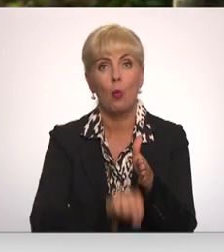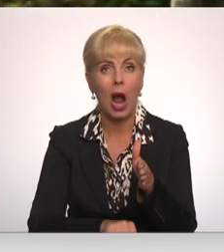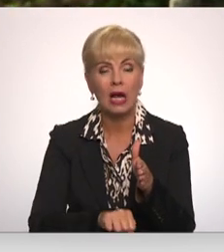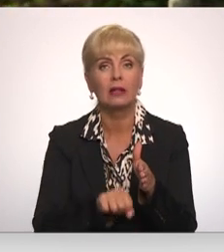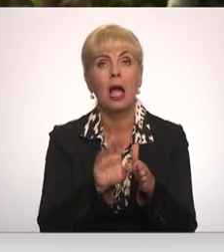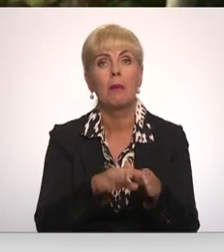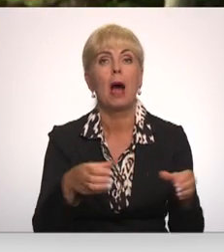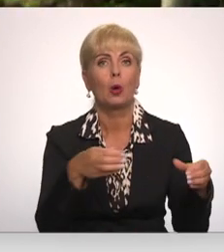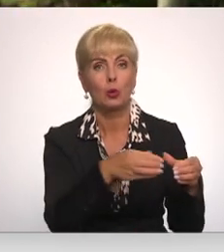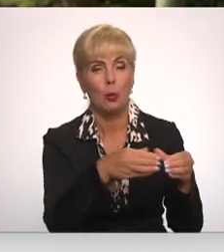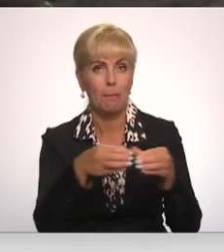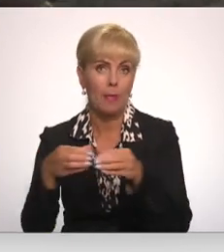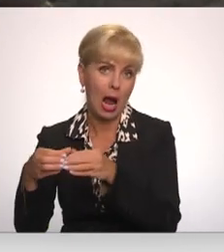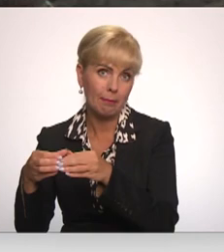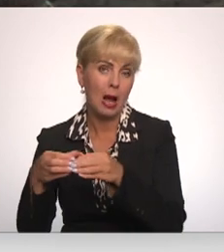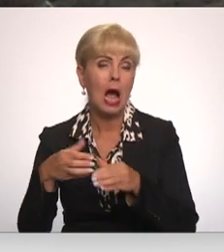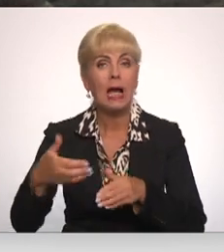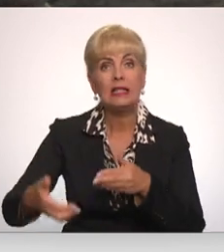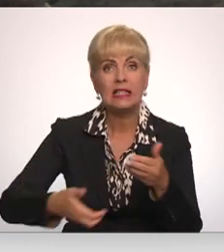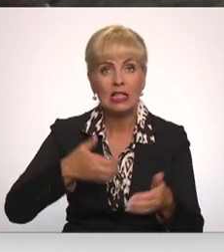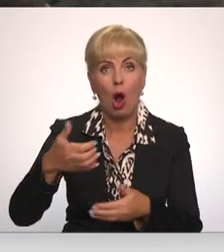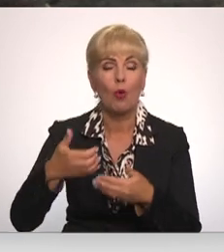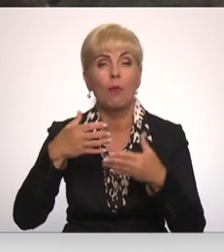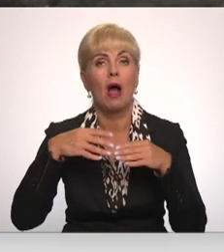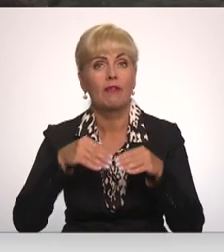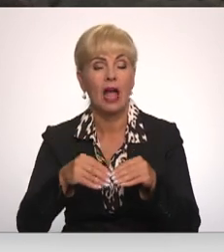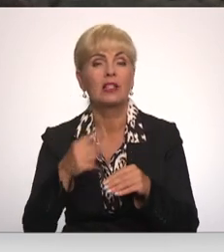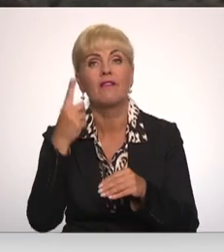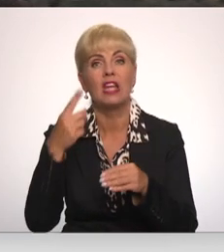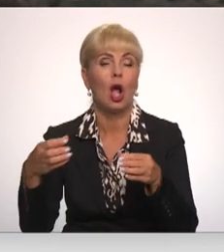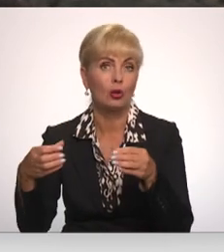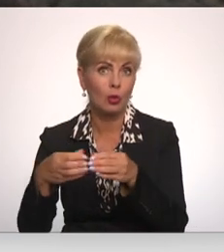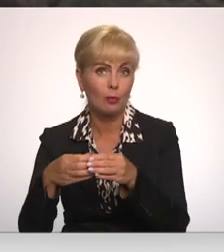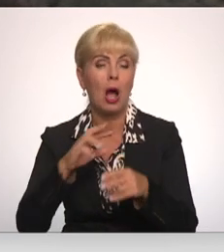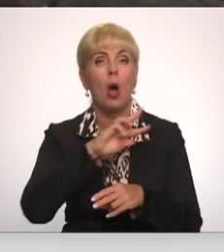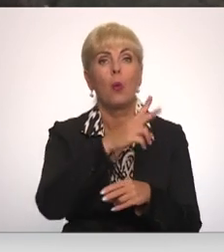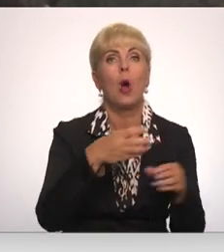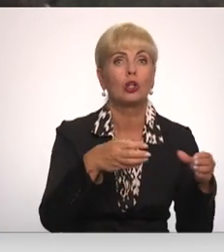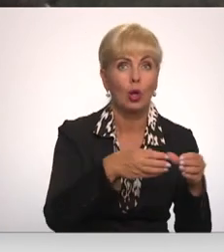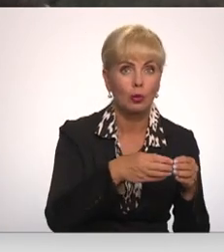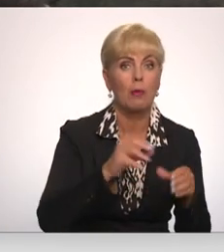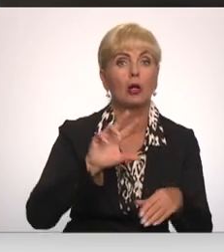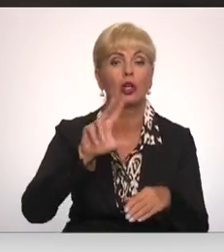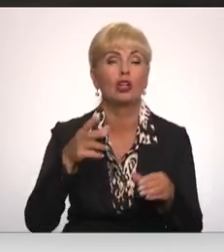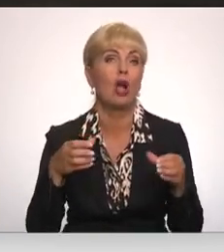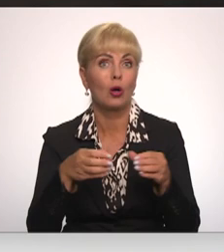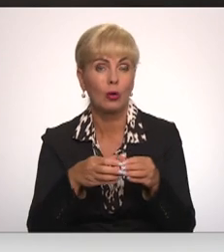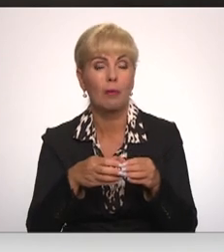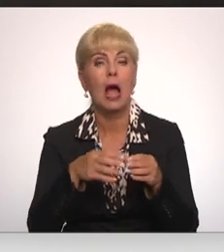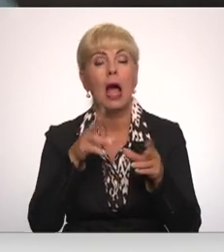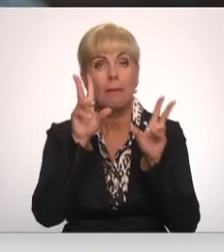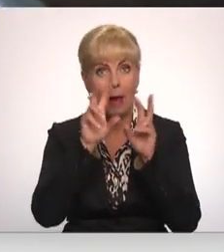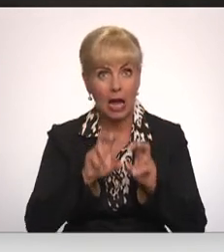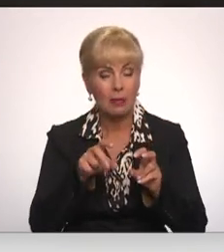par grupām. Jo izrakums, ka veicām, šeit bija viena grupa, otra grupa un trešā grupa. Pēc